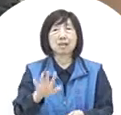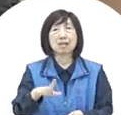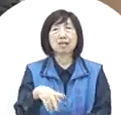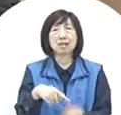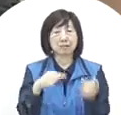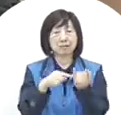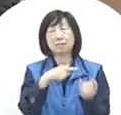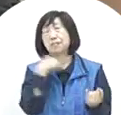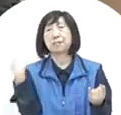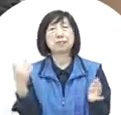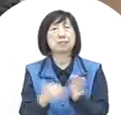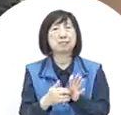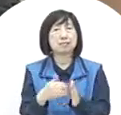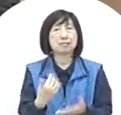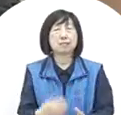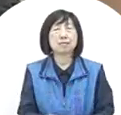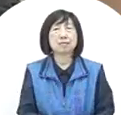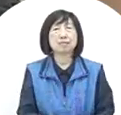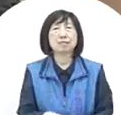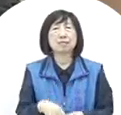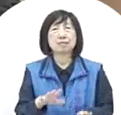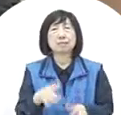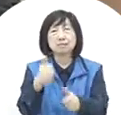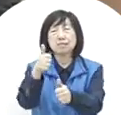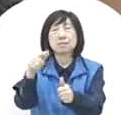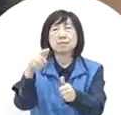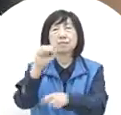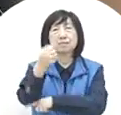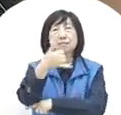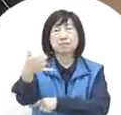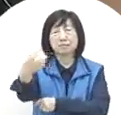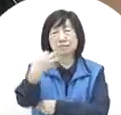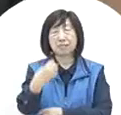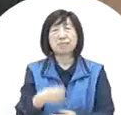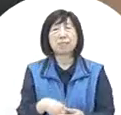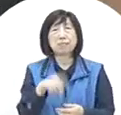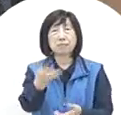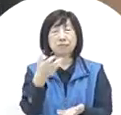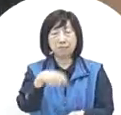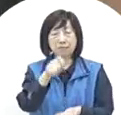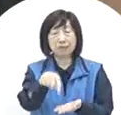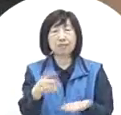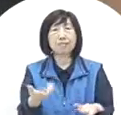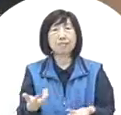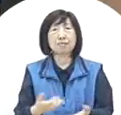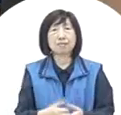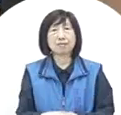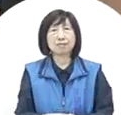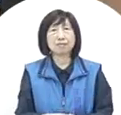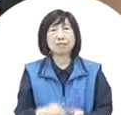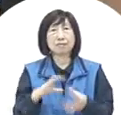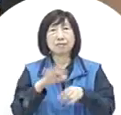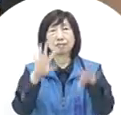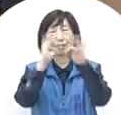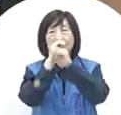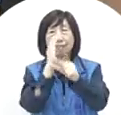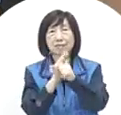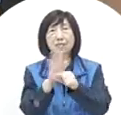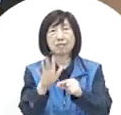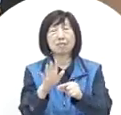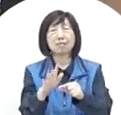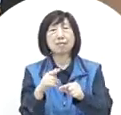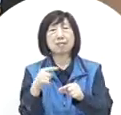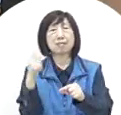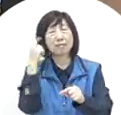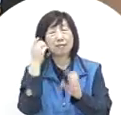人世。 议员跟你报告一下，谢谢议员指教哈。那刚刚议员提的这一个个案呢、啊？因为还在侦办中，可能不方便讲